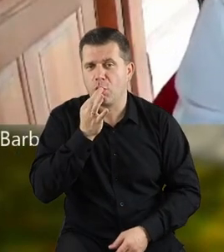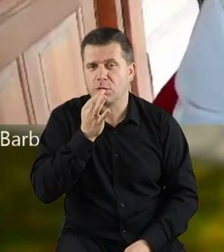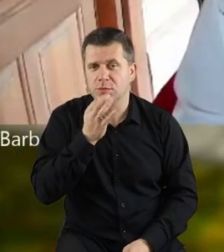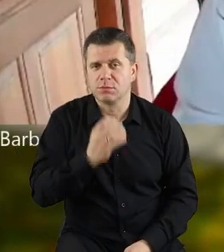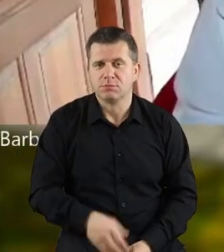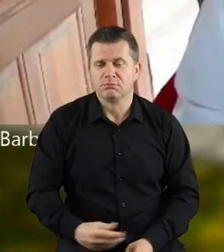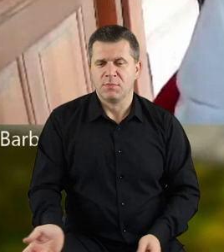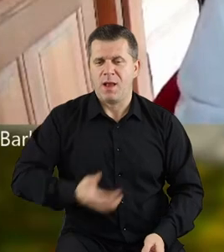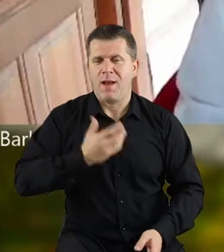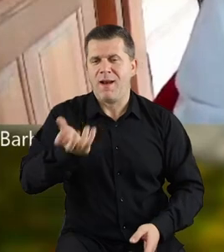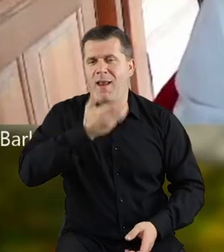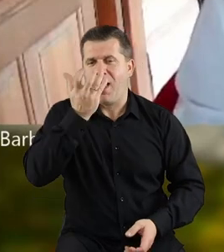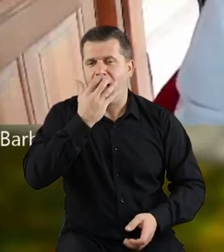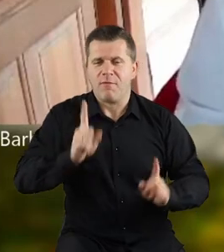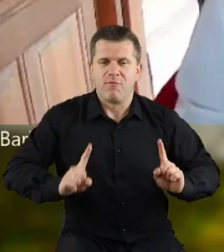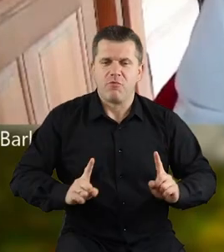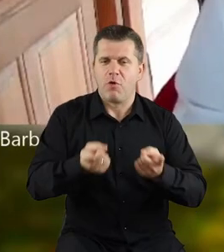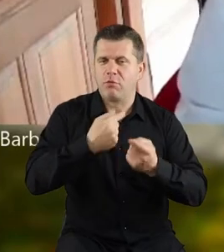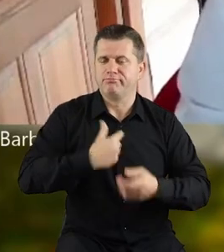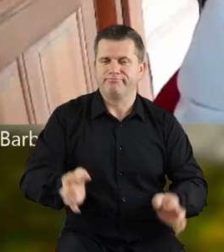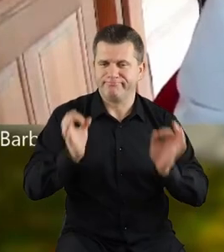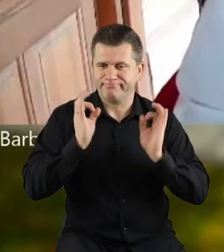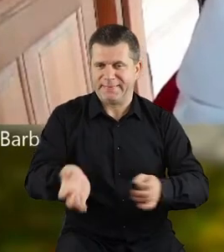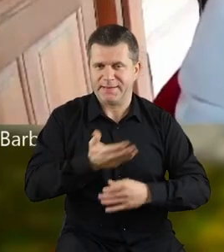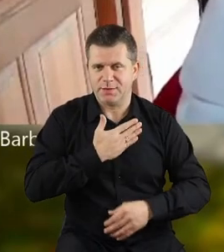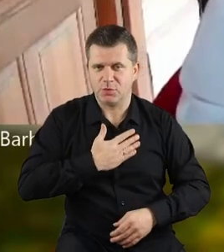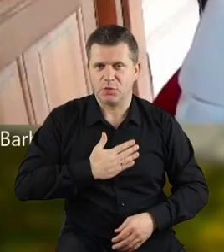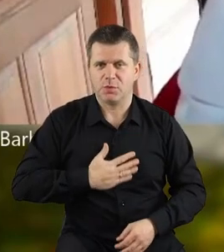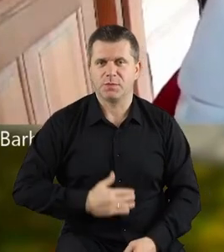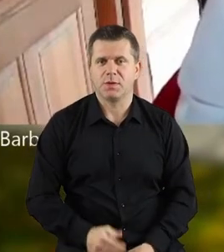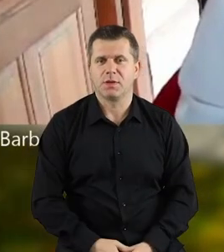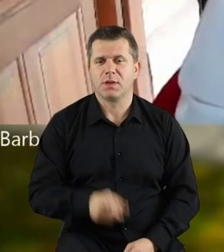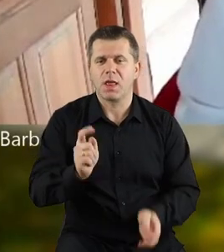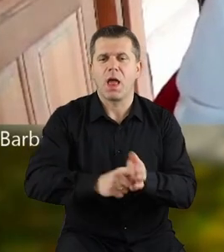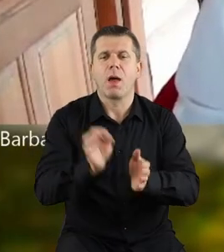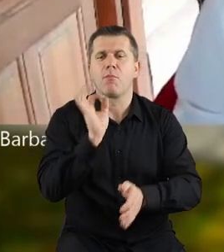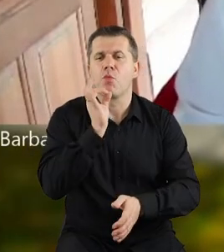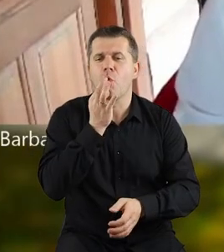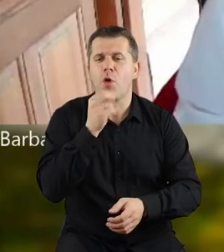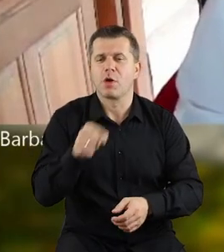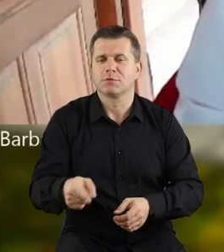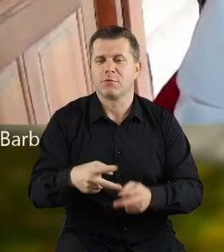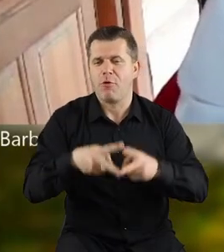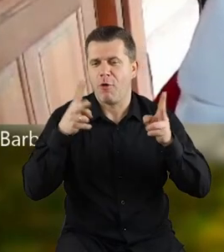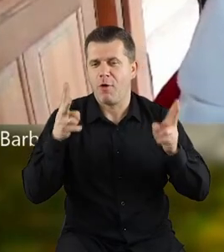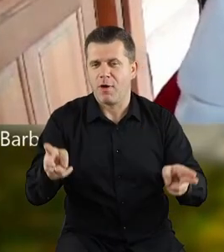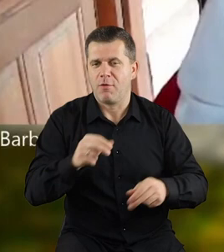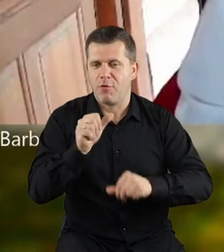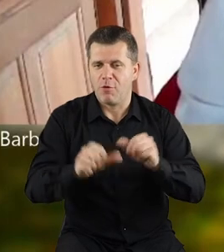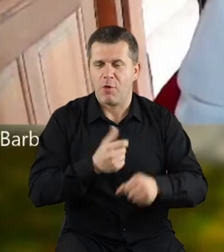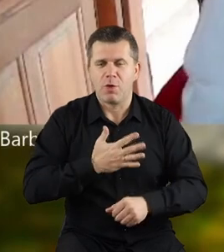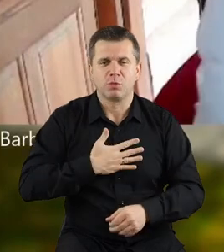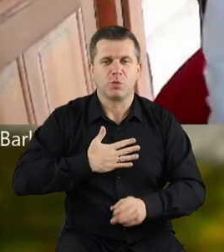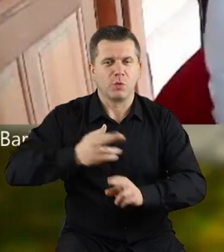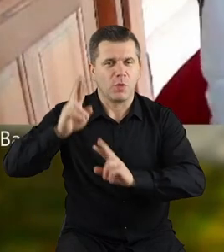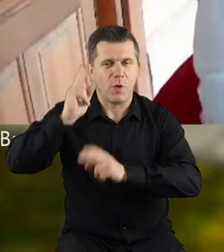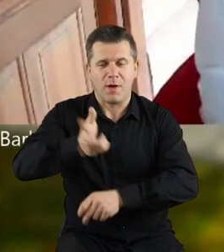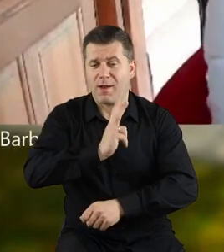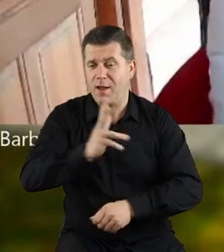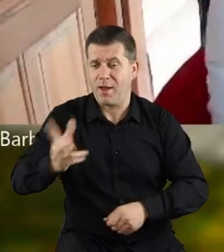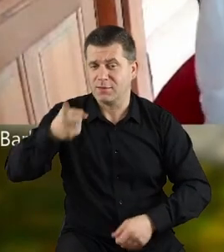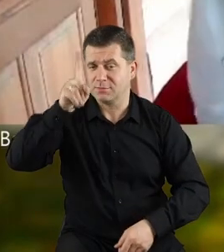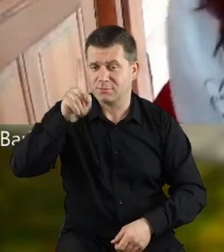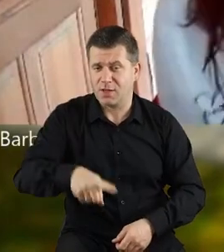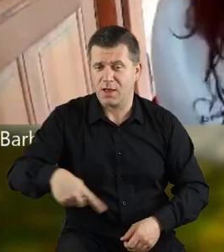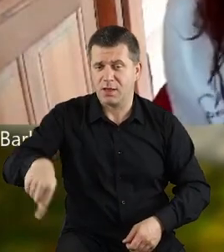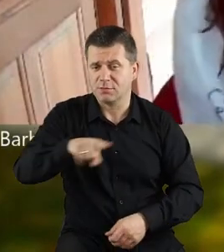Ożywiam się zwykle latem i wiosną, bo to jest chyba taka też młodzieńcza pora. Kojarzy mi się każdy z